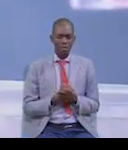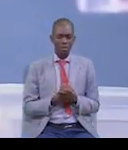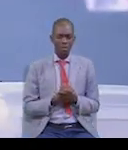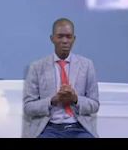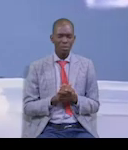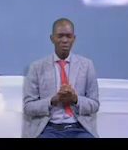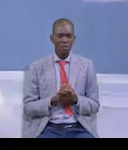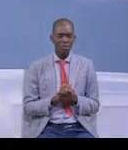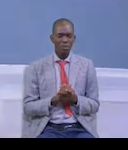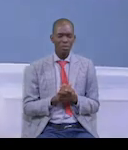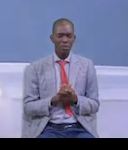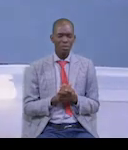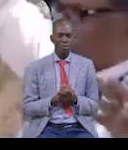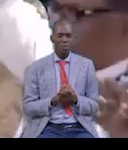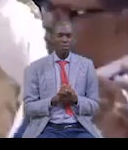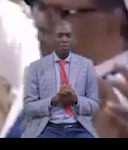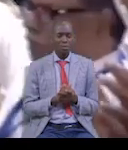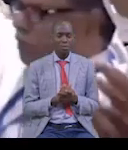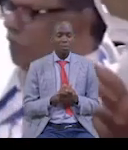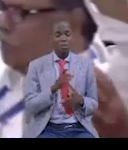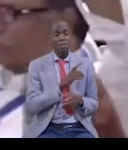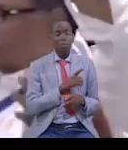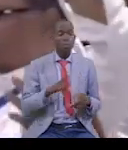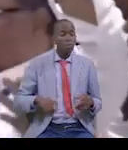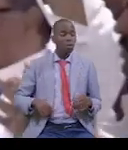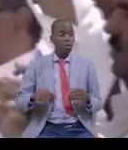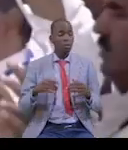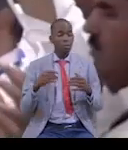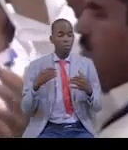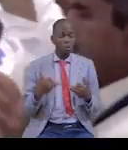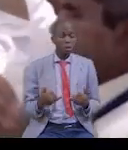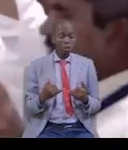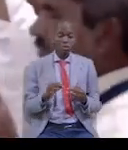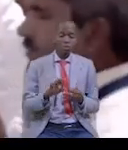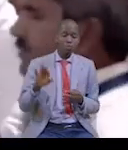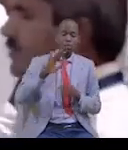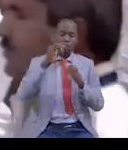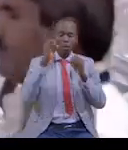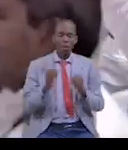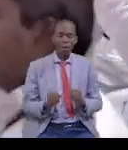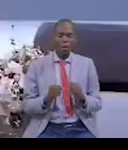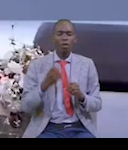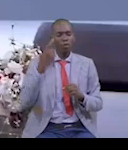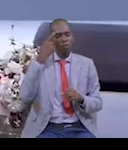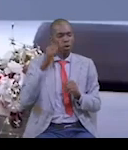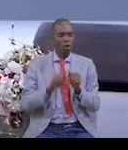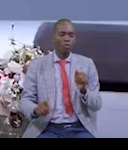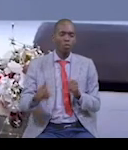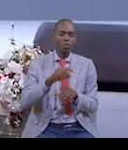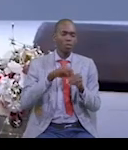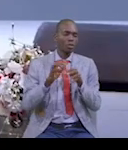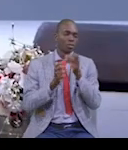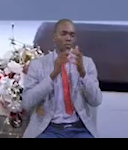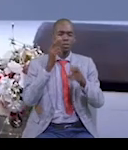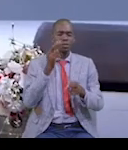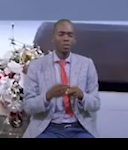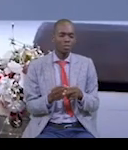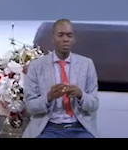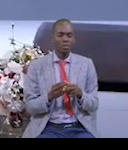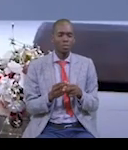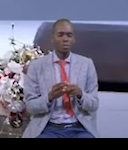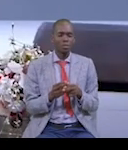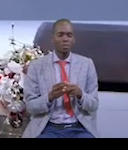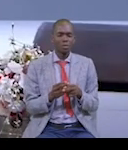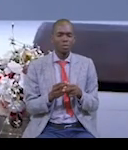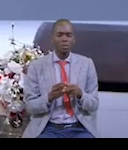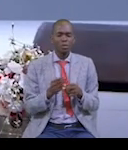పరిపూర్ణమైన పని జరుగును గాక. లుక్ నౌ, స్పిరిచువల్ పవర్ ఫర్ ఎవరీవన్. ఇప్పుడు ప్రతి వారికి ఆత్మ శక్తిని ఇవ్వండి. విజన్